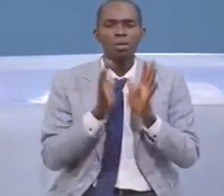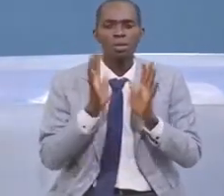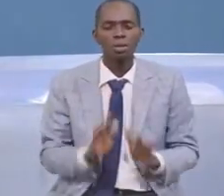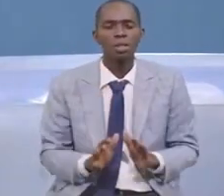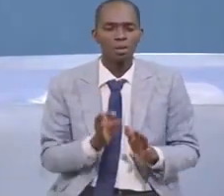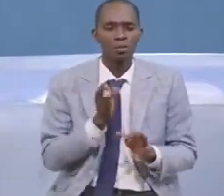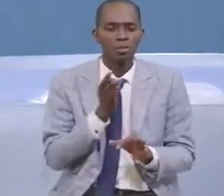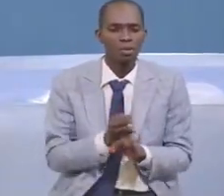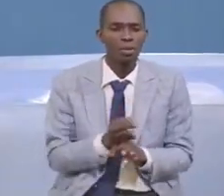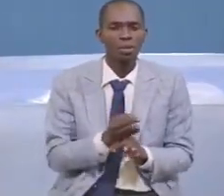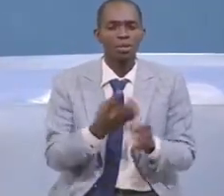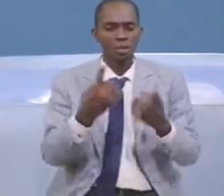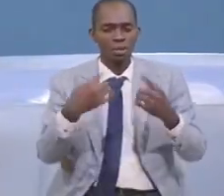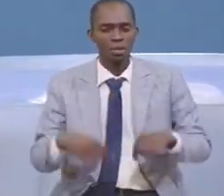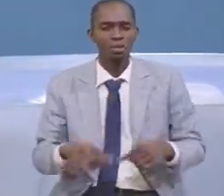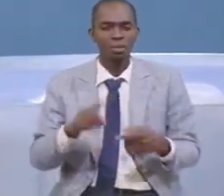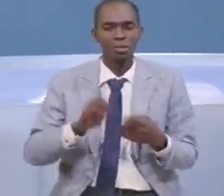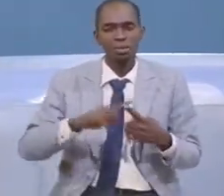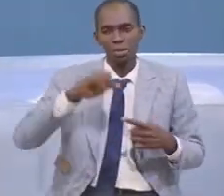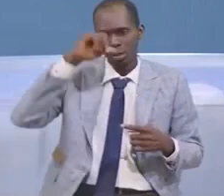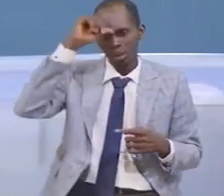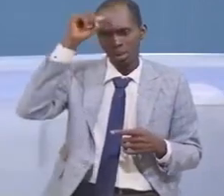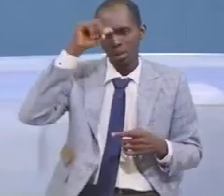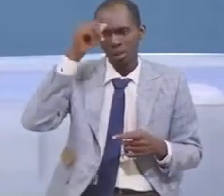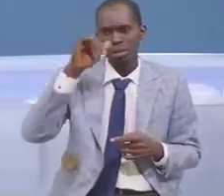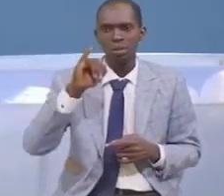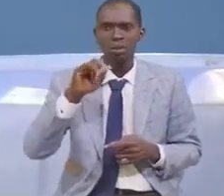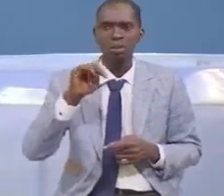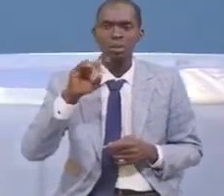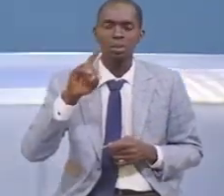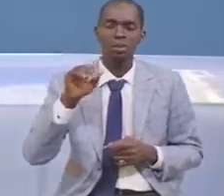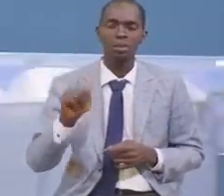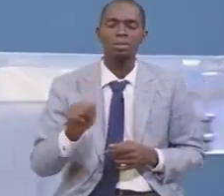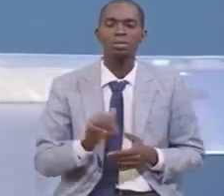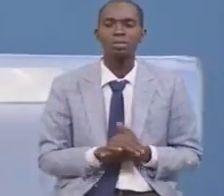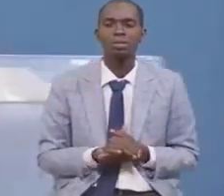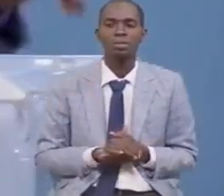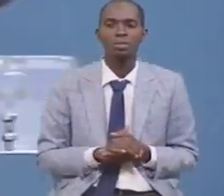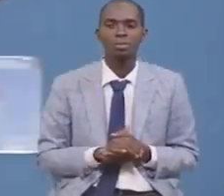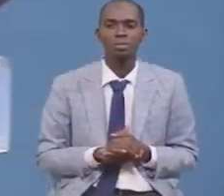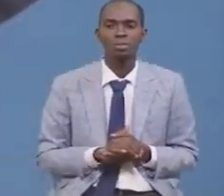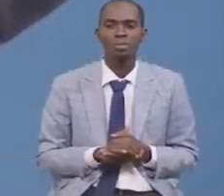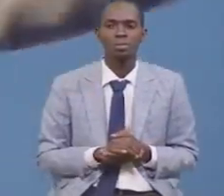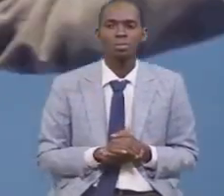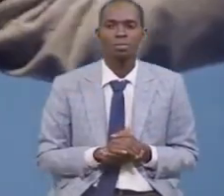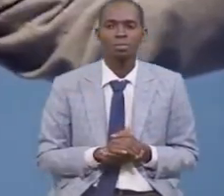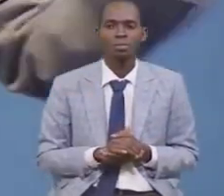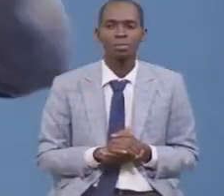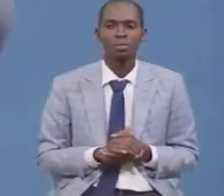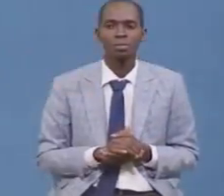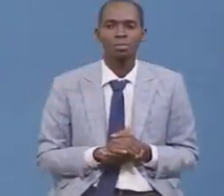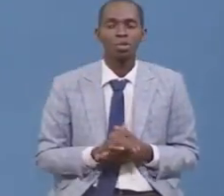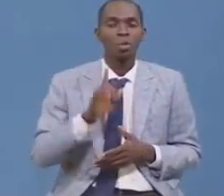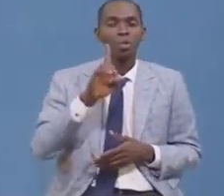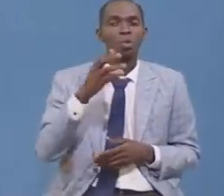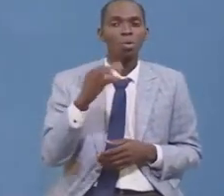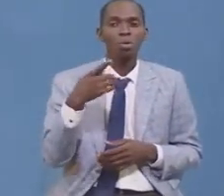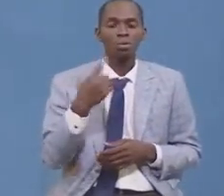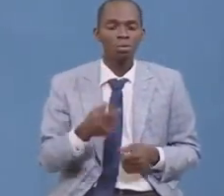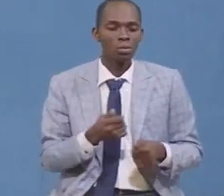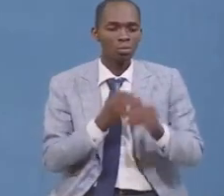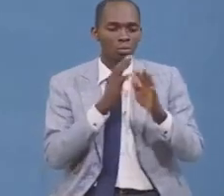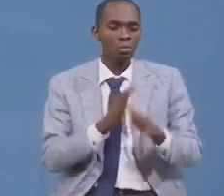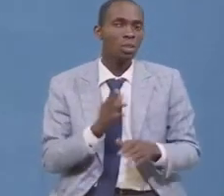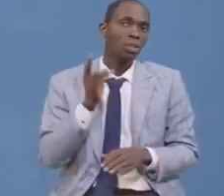to India? Kristava vishwasam Bharatdesaniki ela vachindo aa charitra meeku telusa? One of the apostles, history